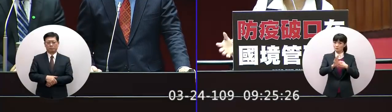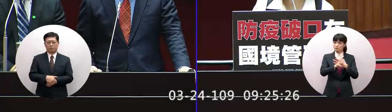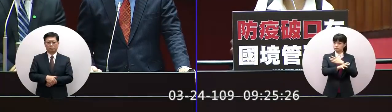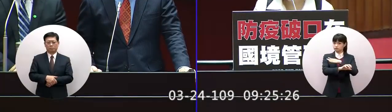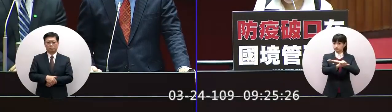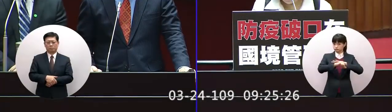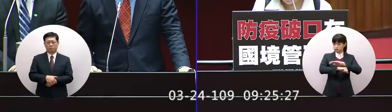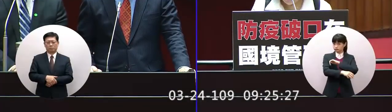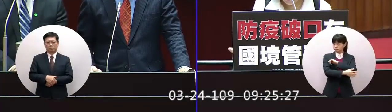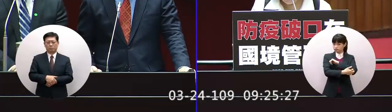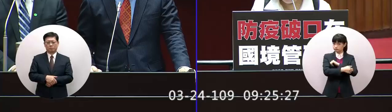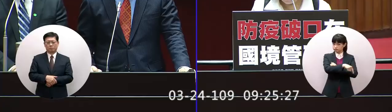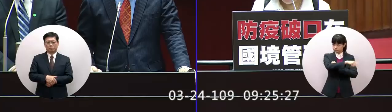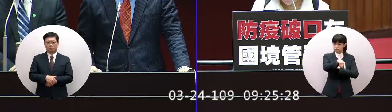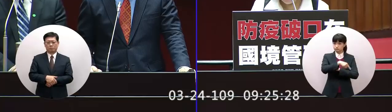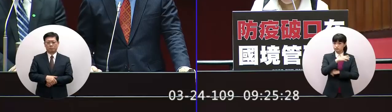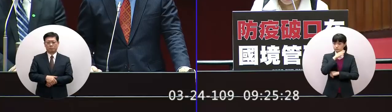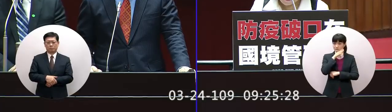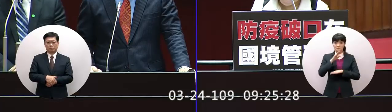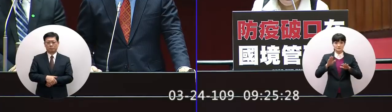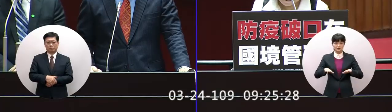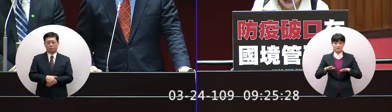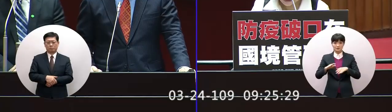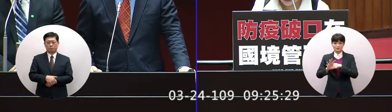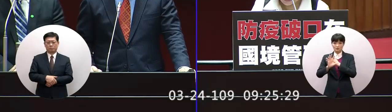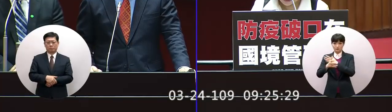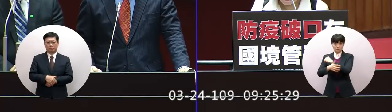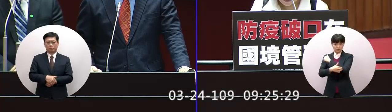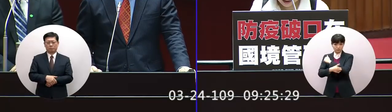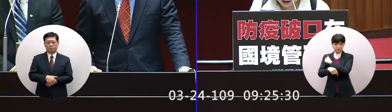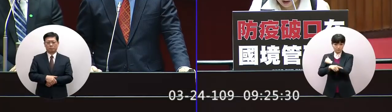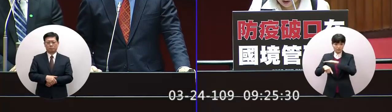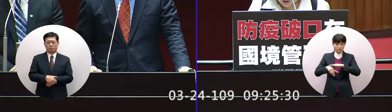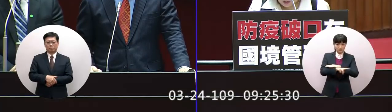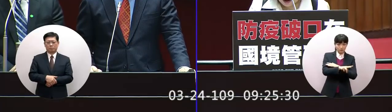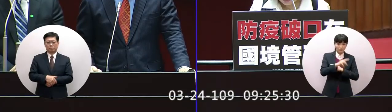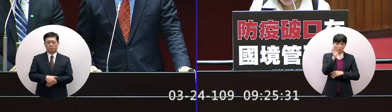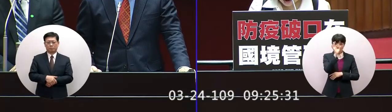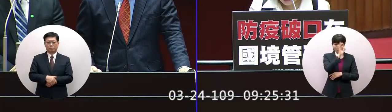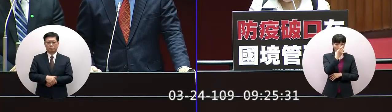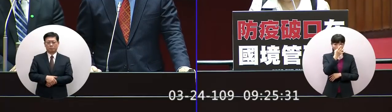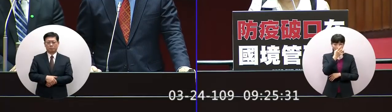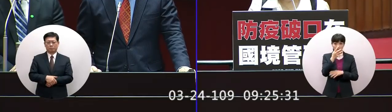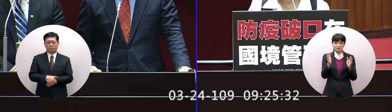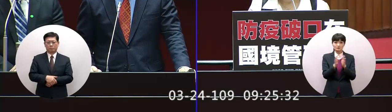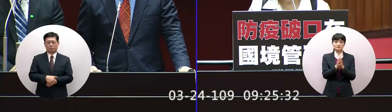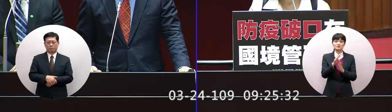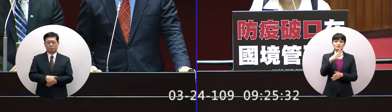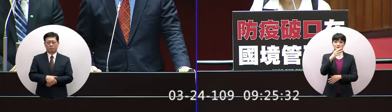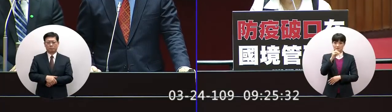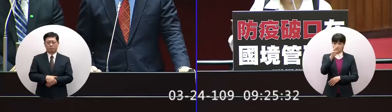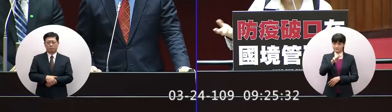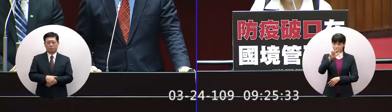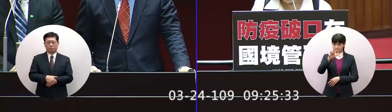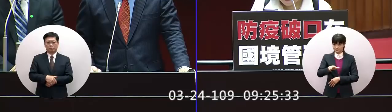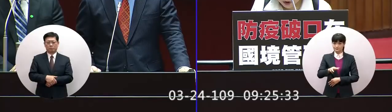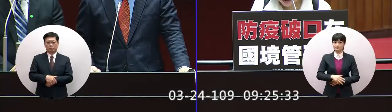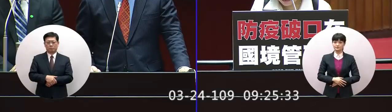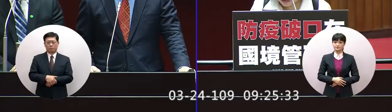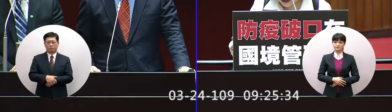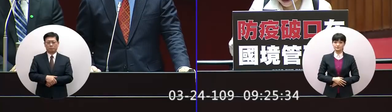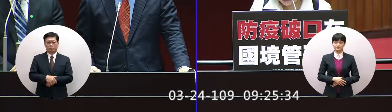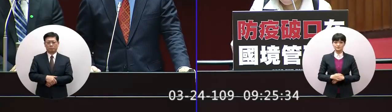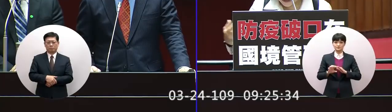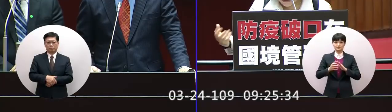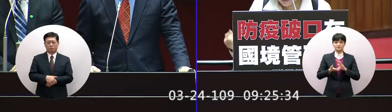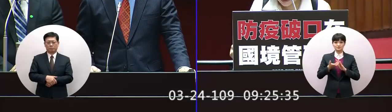们的整个失联的移工现在是48000人。我觉得啊，当然我看到移民